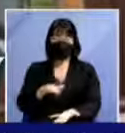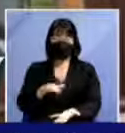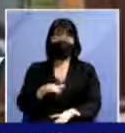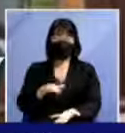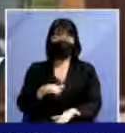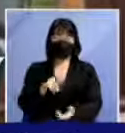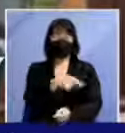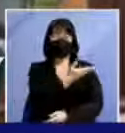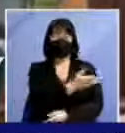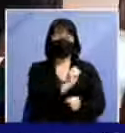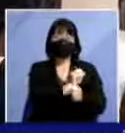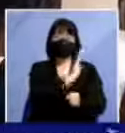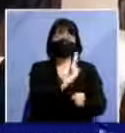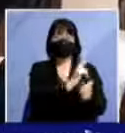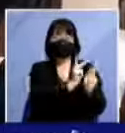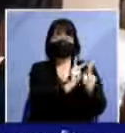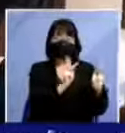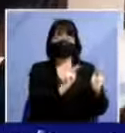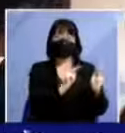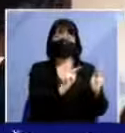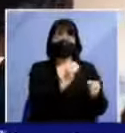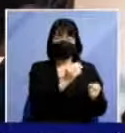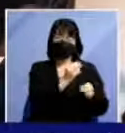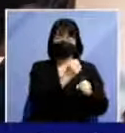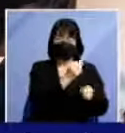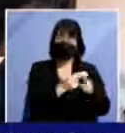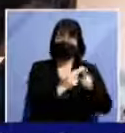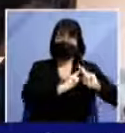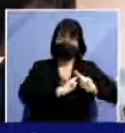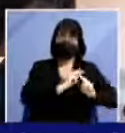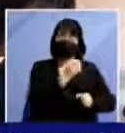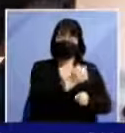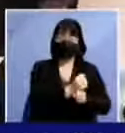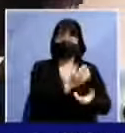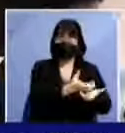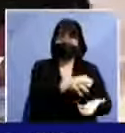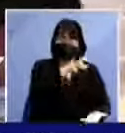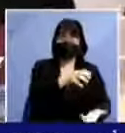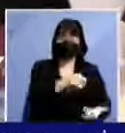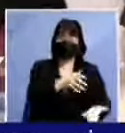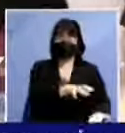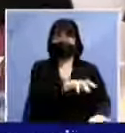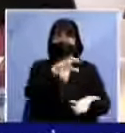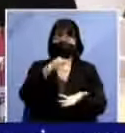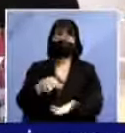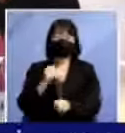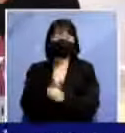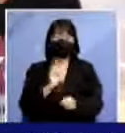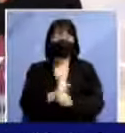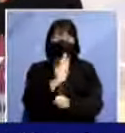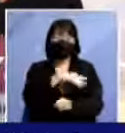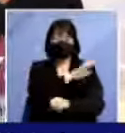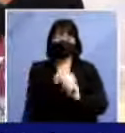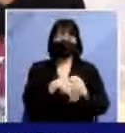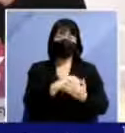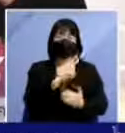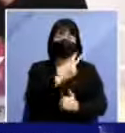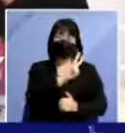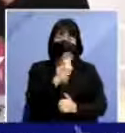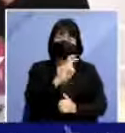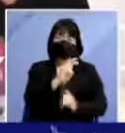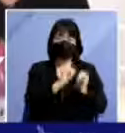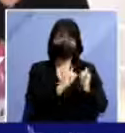มการผู้จัดการบริษัทเอกชนในจังหวัดพิษณุโลกหรือว่ามาดามฟินจำกัดตัวแทนผู้ประกอบธุรกิจจำนวน200เตียงเพื่อน